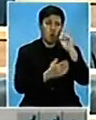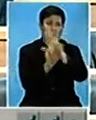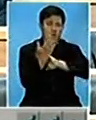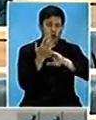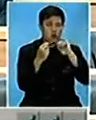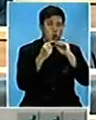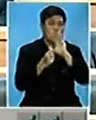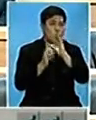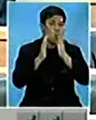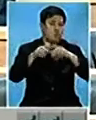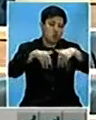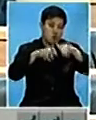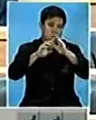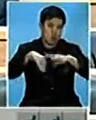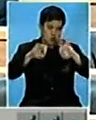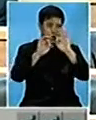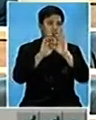พี่น้องประชาชนเป็นสำคัญ